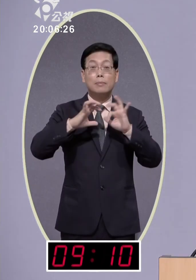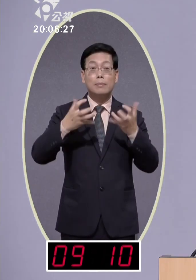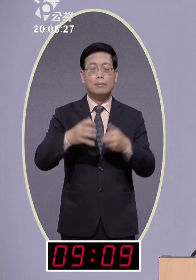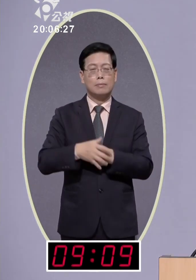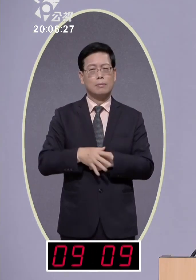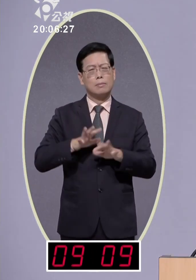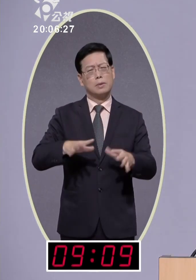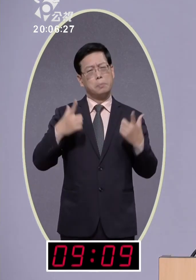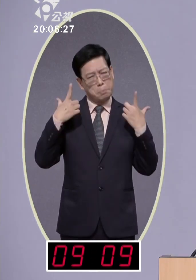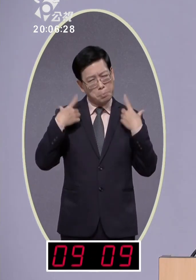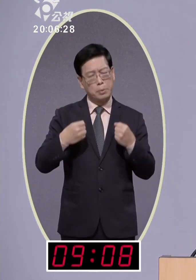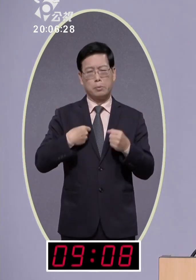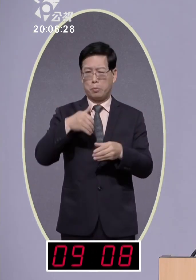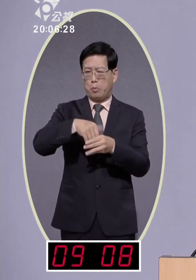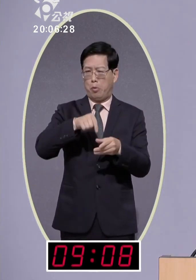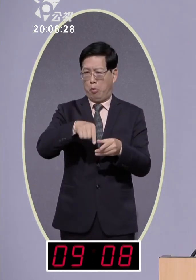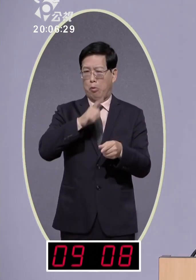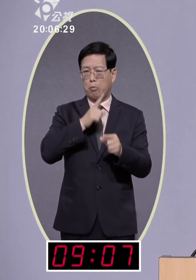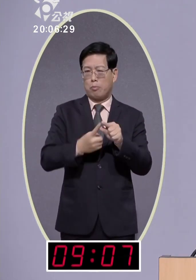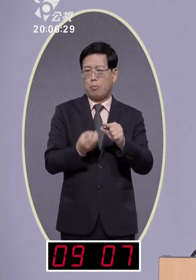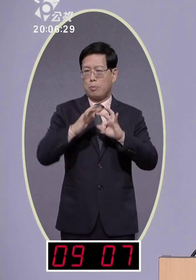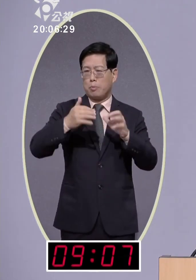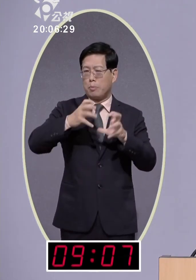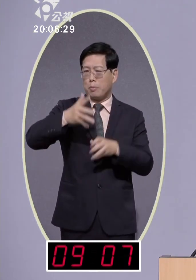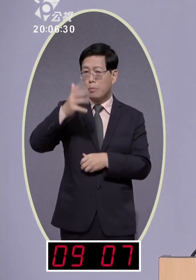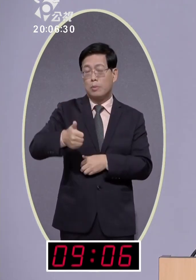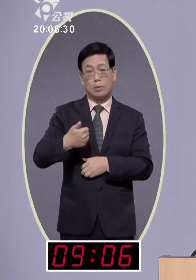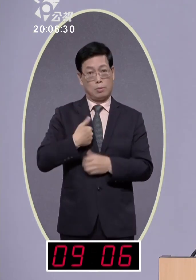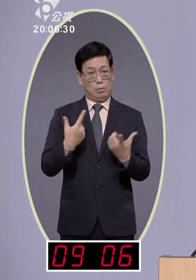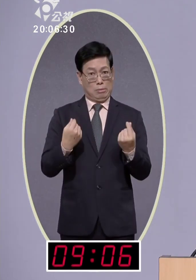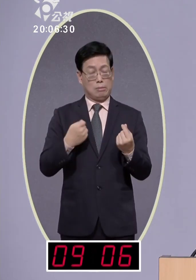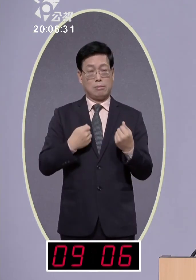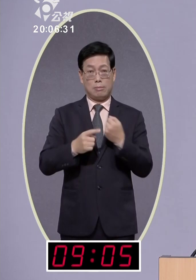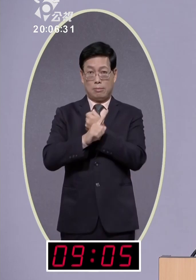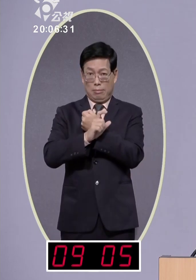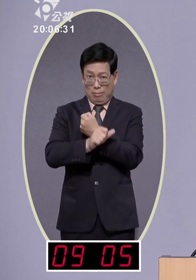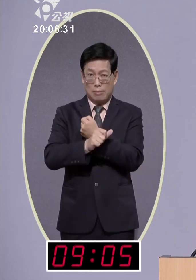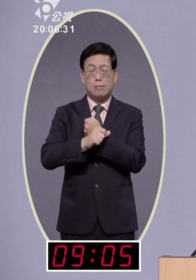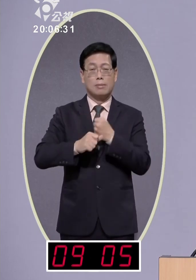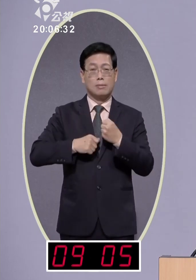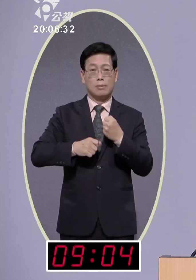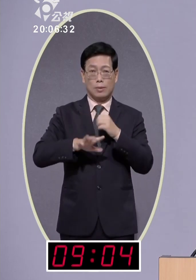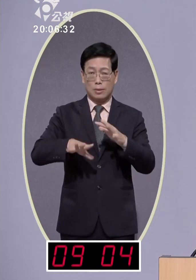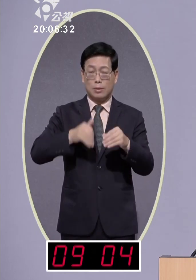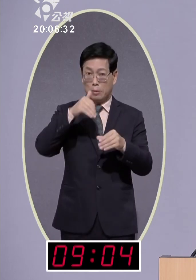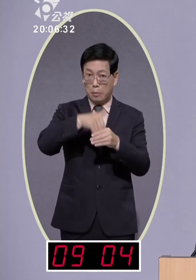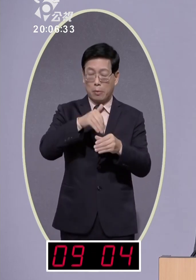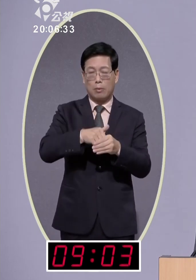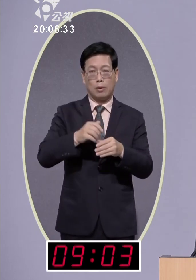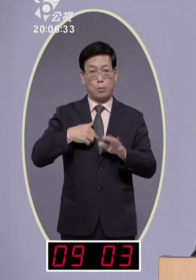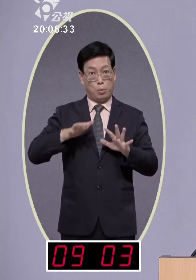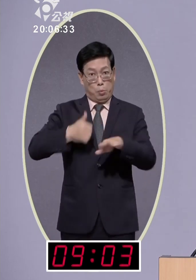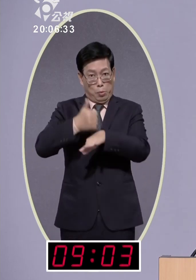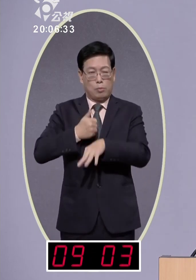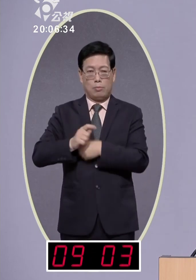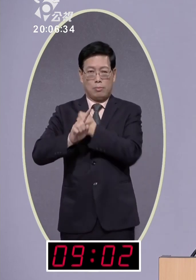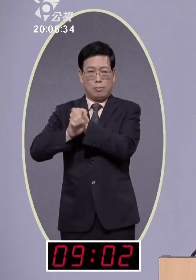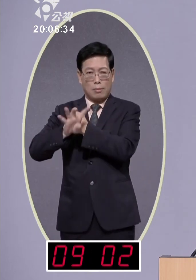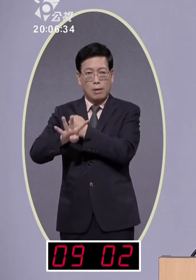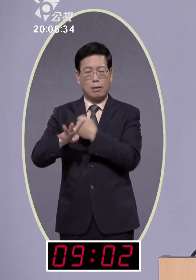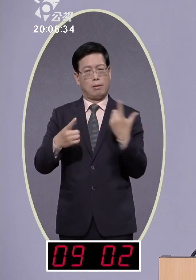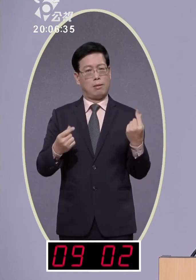我们现在不就是正在选中华民国的总统吗？我现在就是第十四任的总统，我们现在在选第十五任的总